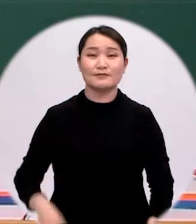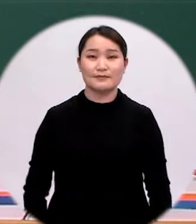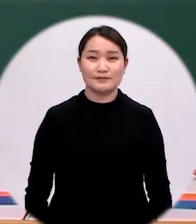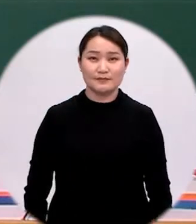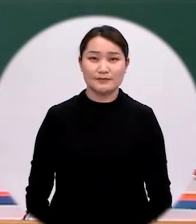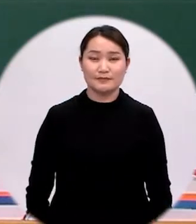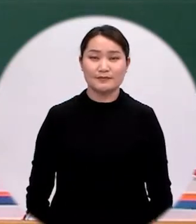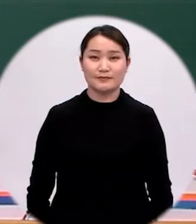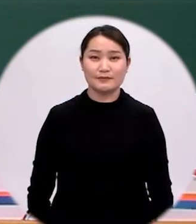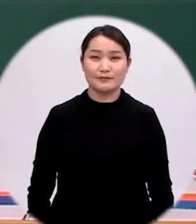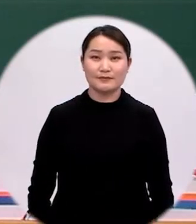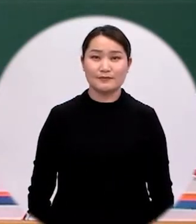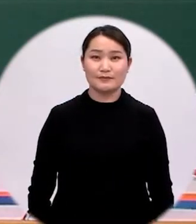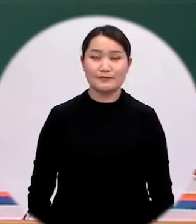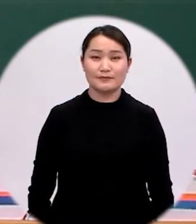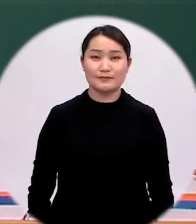ээ.